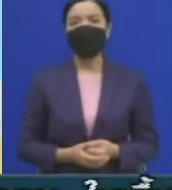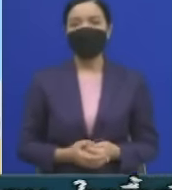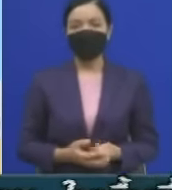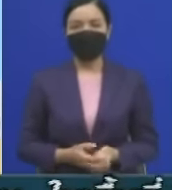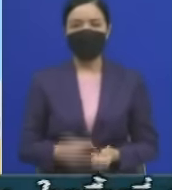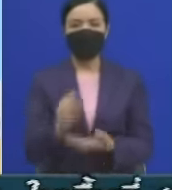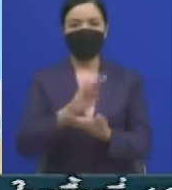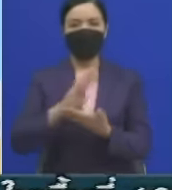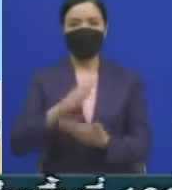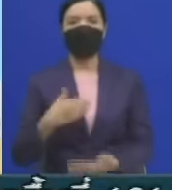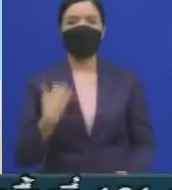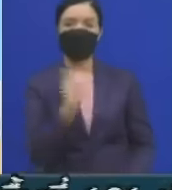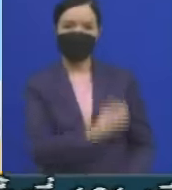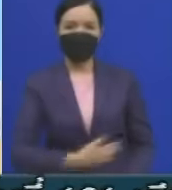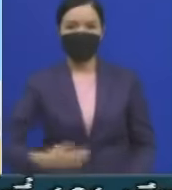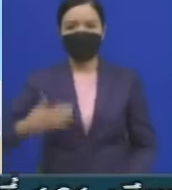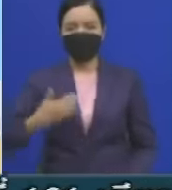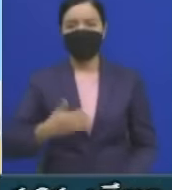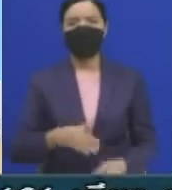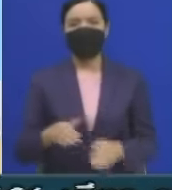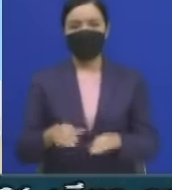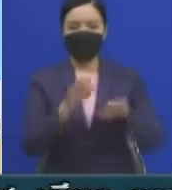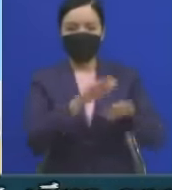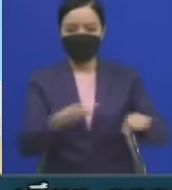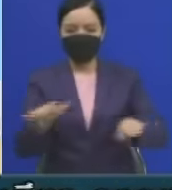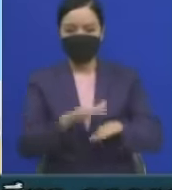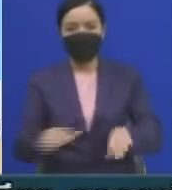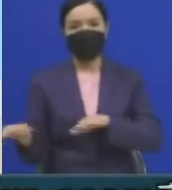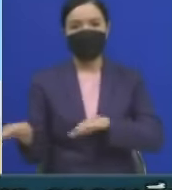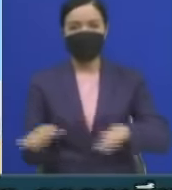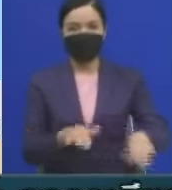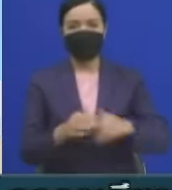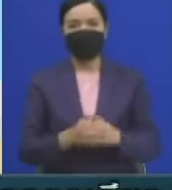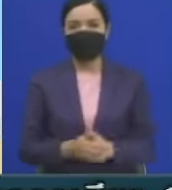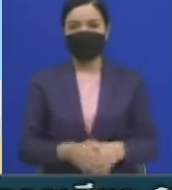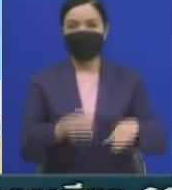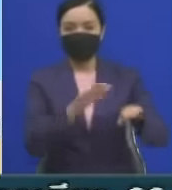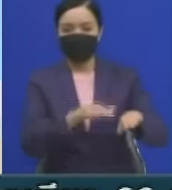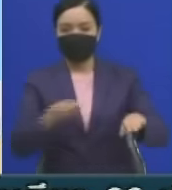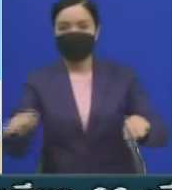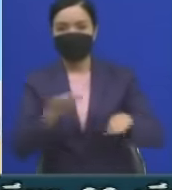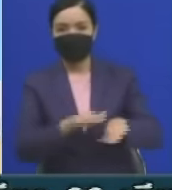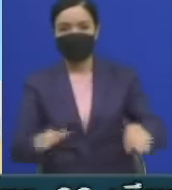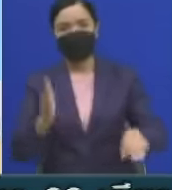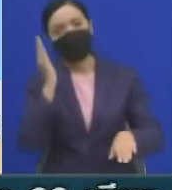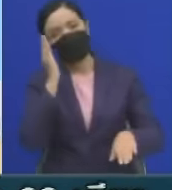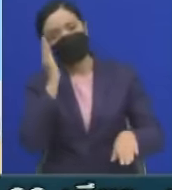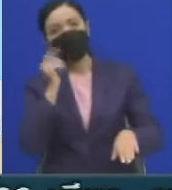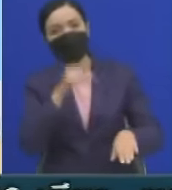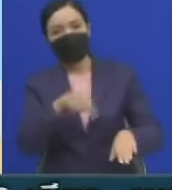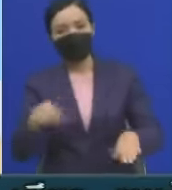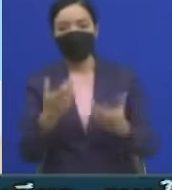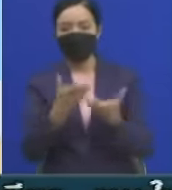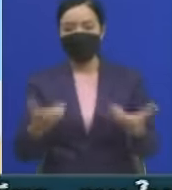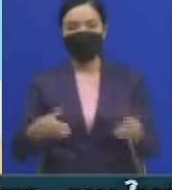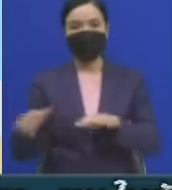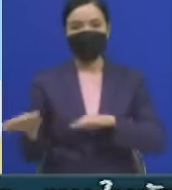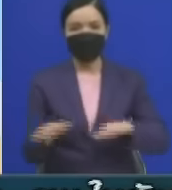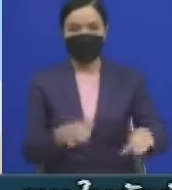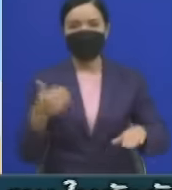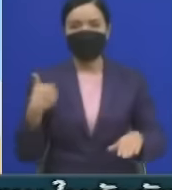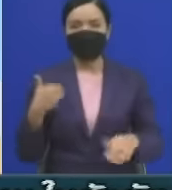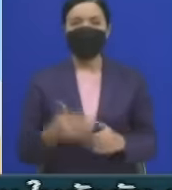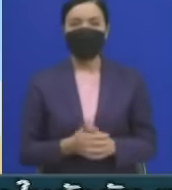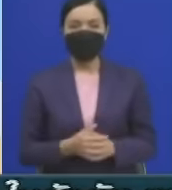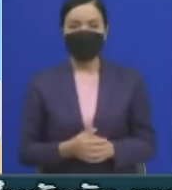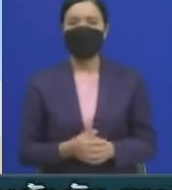สถาบันสุขภาพเด็กเนี่ยเราก็เตียงเต็มที่นะครับแล้วก็คำว่าเตียงเนี่ยต้องประกอบด้วยทั้งเตียงด้วยเครื่องมือด้วยแล้วคนด้วย